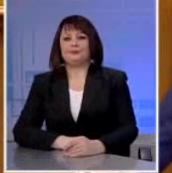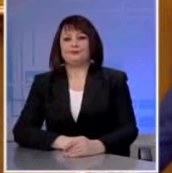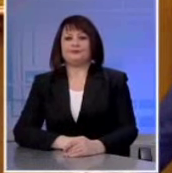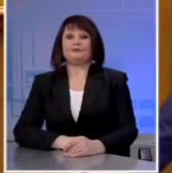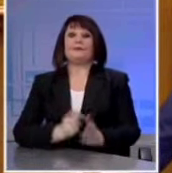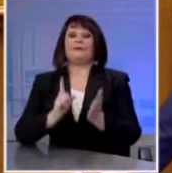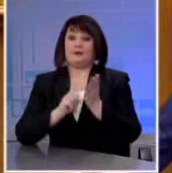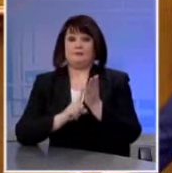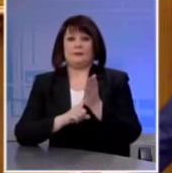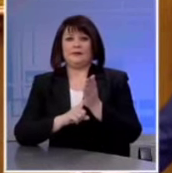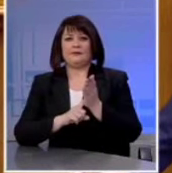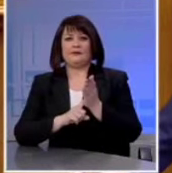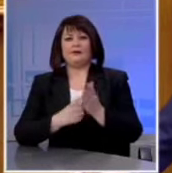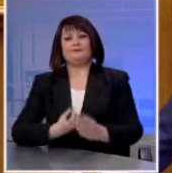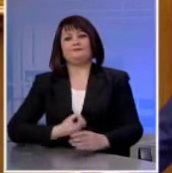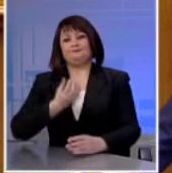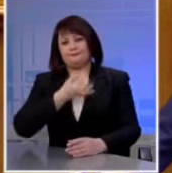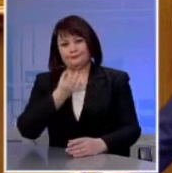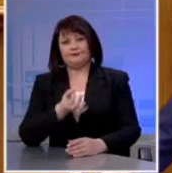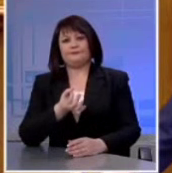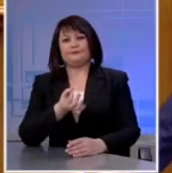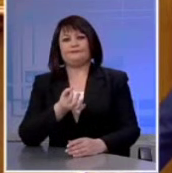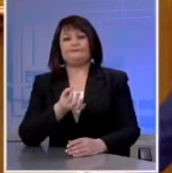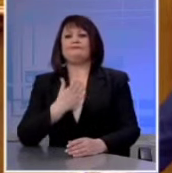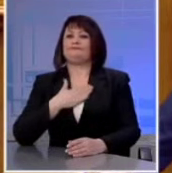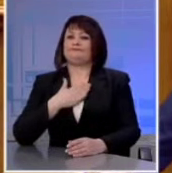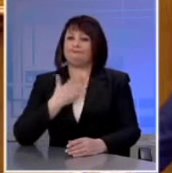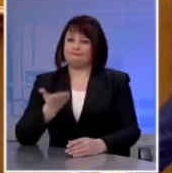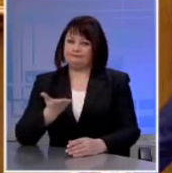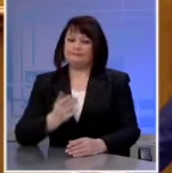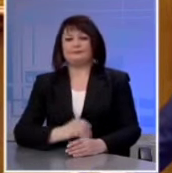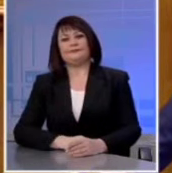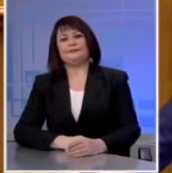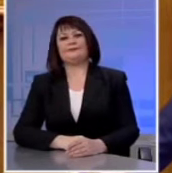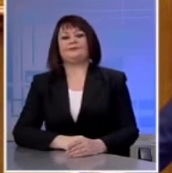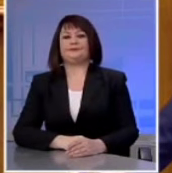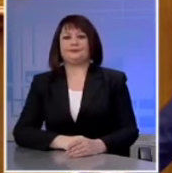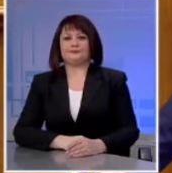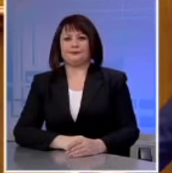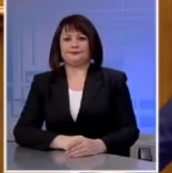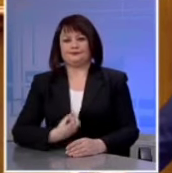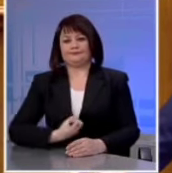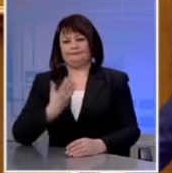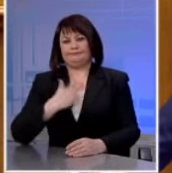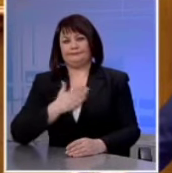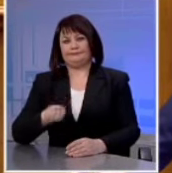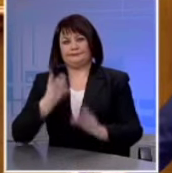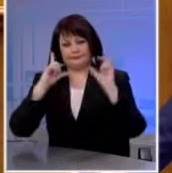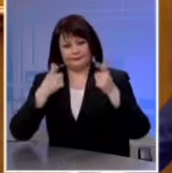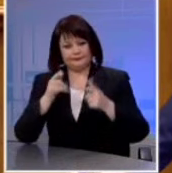οφείλω να εκφράσω την ευγνωμοσύνη μου και τις ευχαριστίες μου στη Νέα